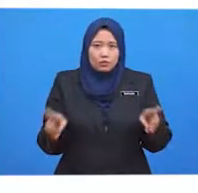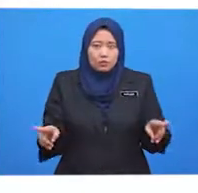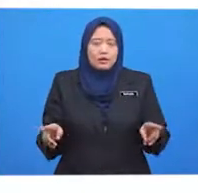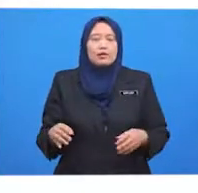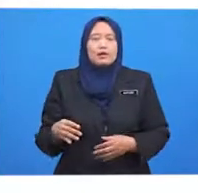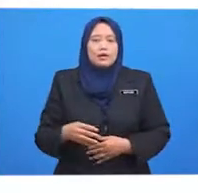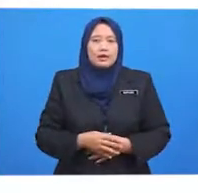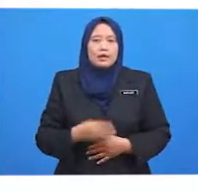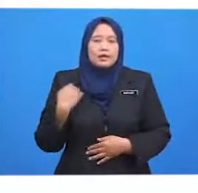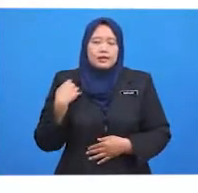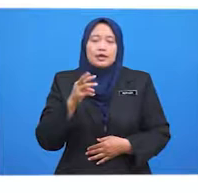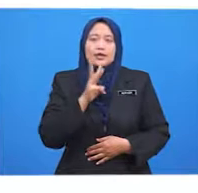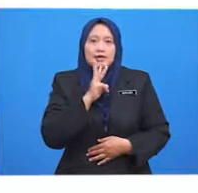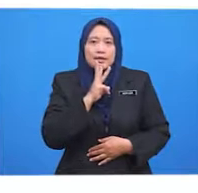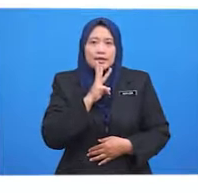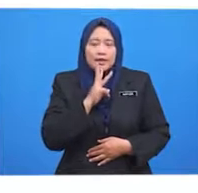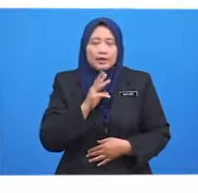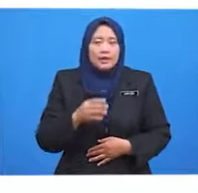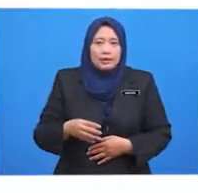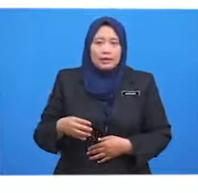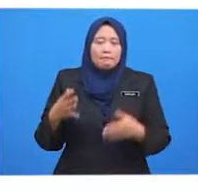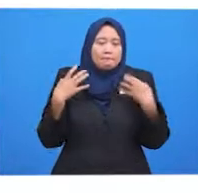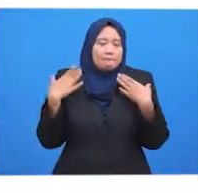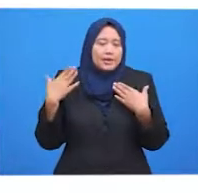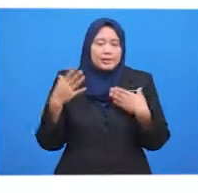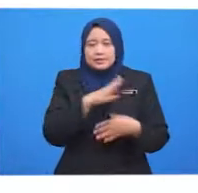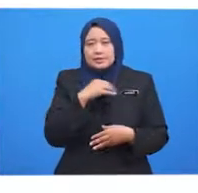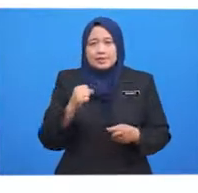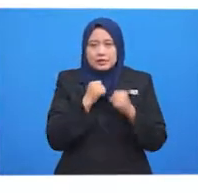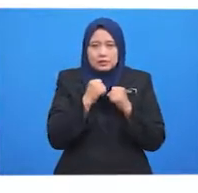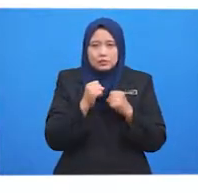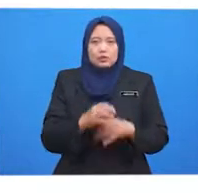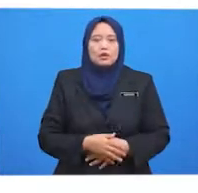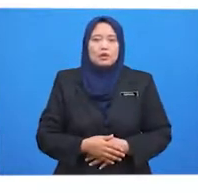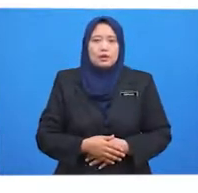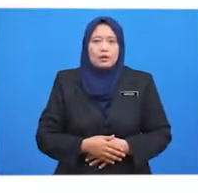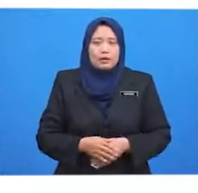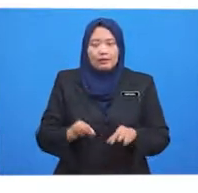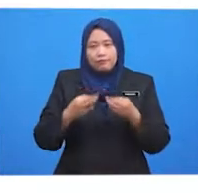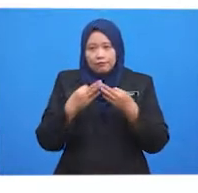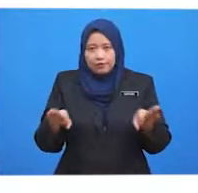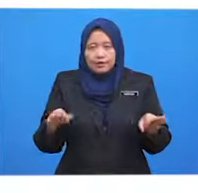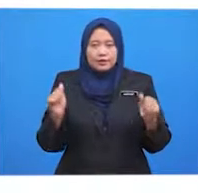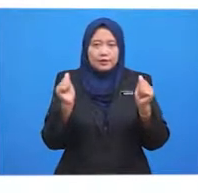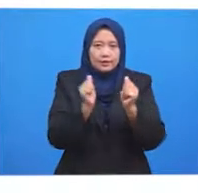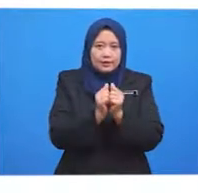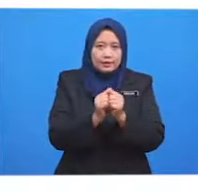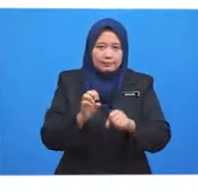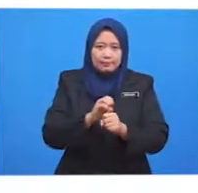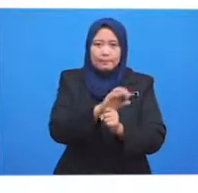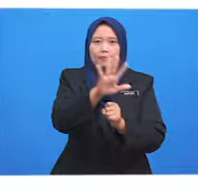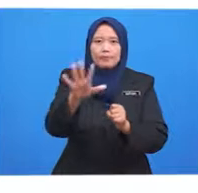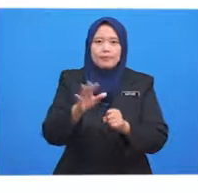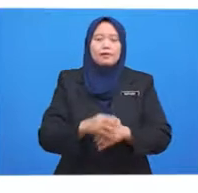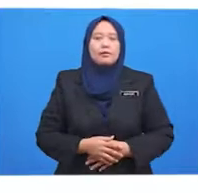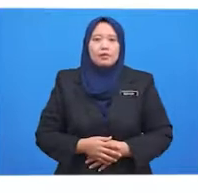baik, sentiasa bersih dan dalam keadaan bebas kuman. Lantai atau alas lantai,